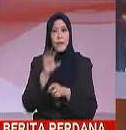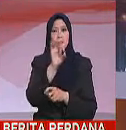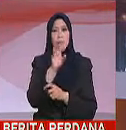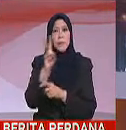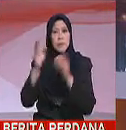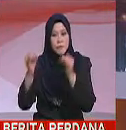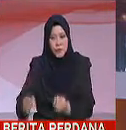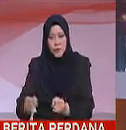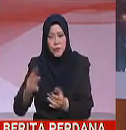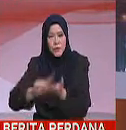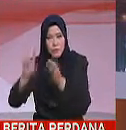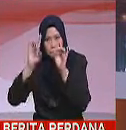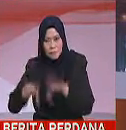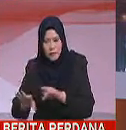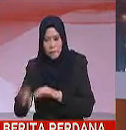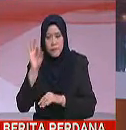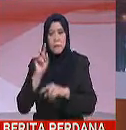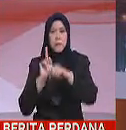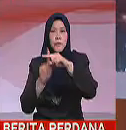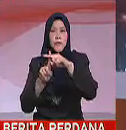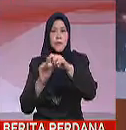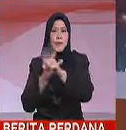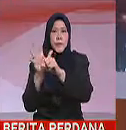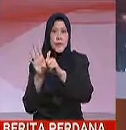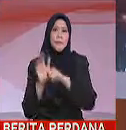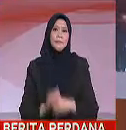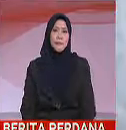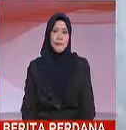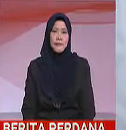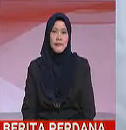86 individu yang disaring dikesan positif.